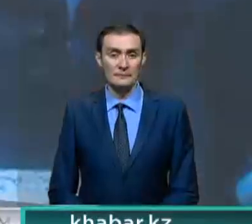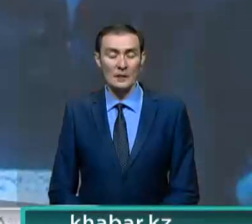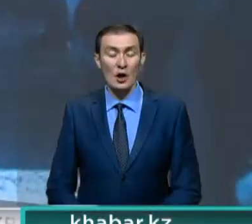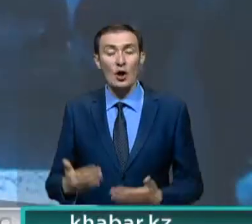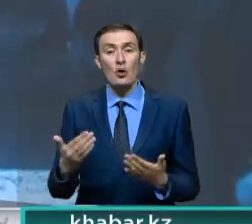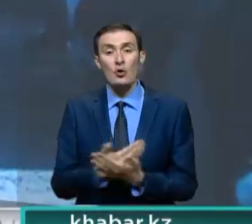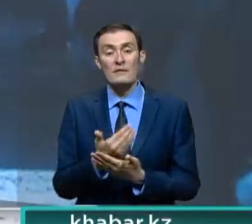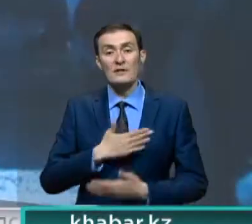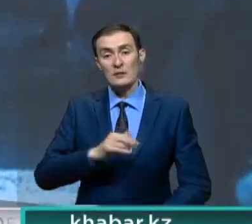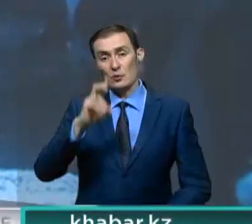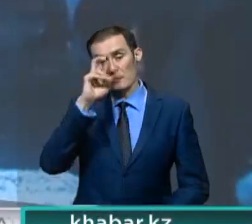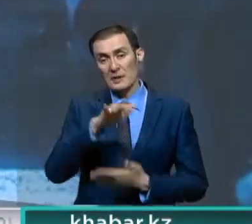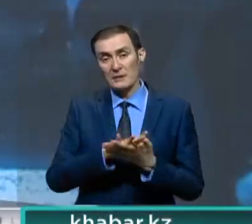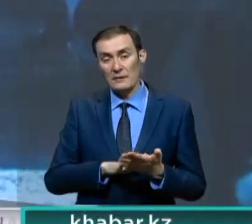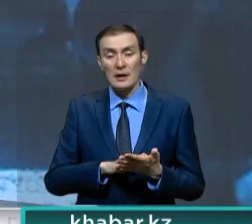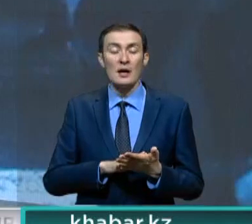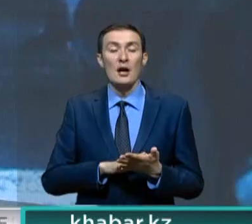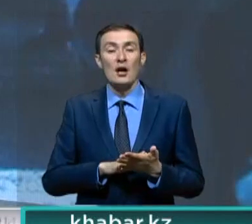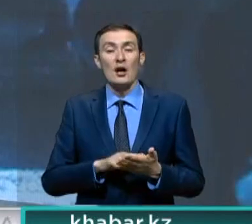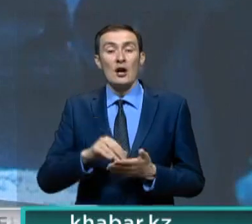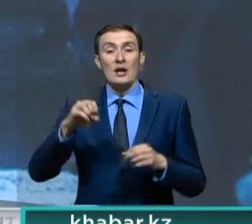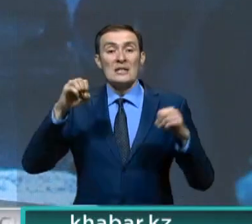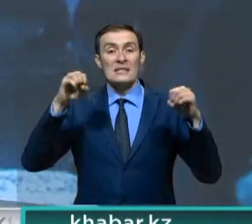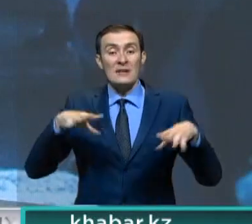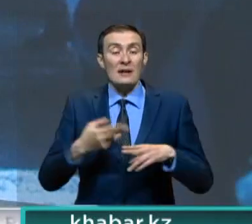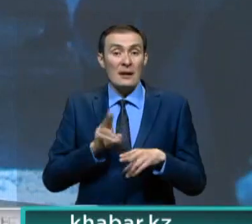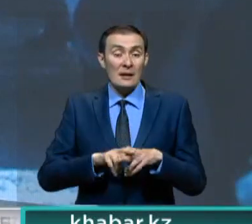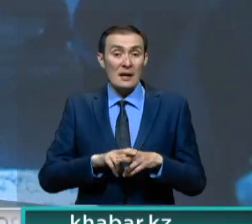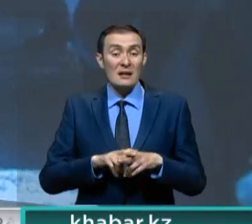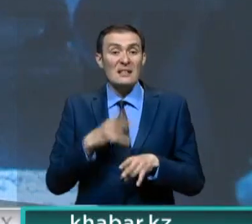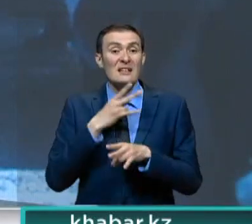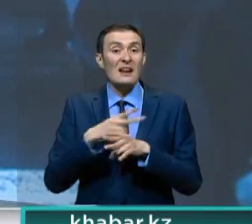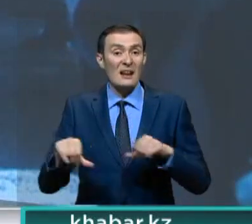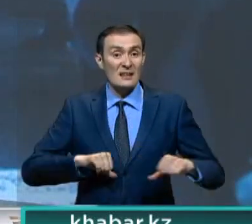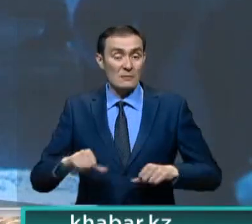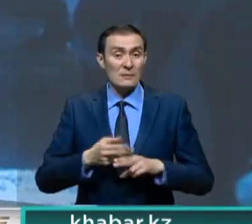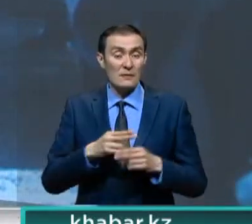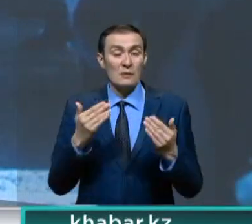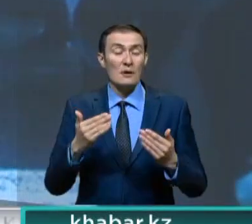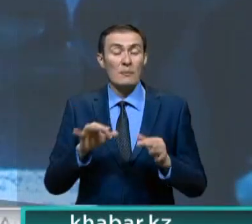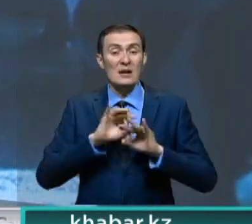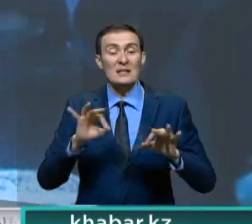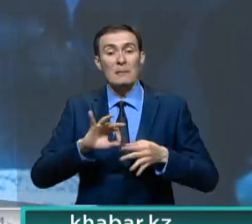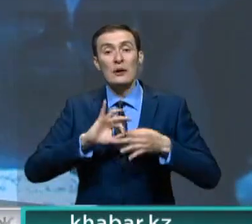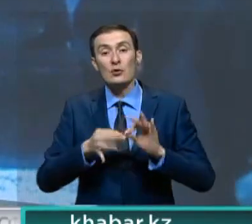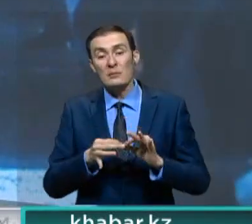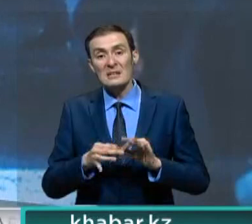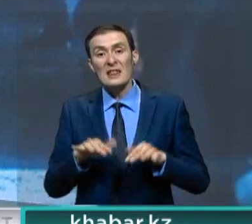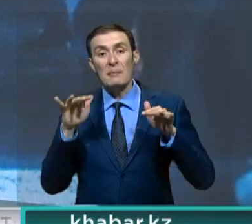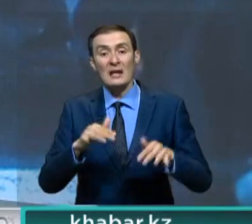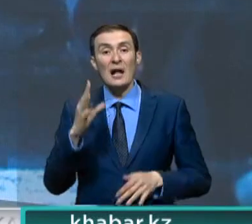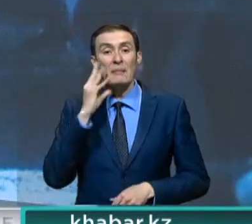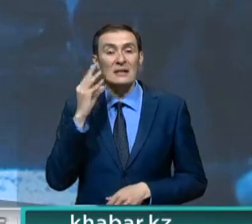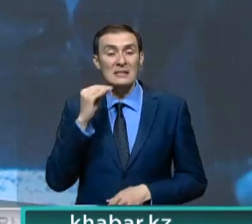Вернемся к событиям в нашей стране. Отключение света как акт терроризма. В Генеральной прокуратуре сегодня рассказали подробности нападения